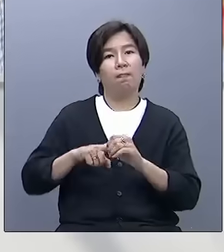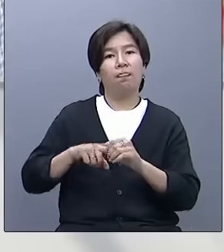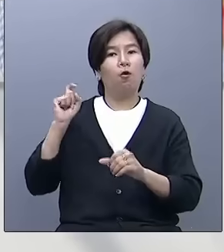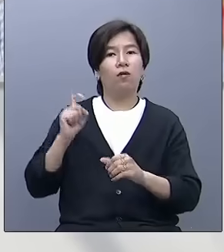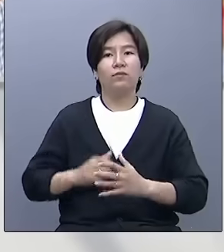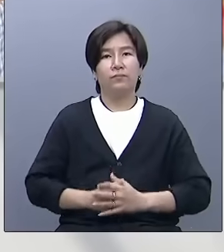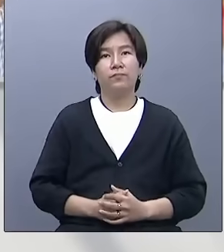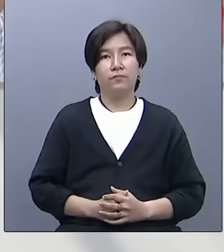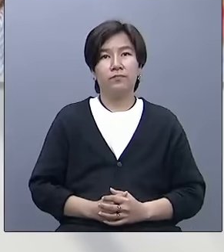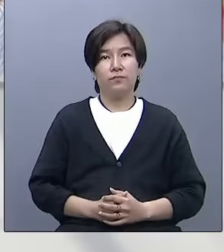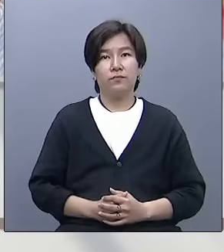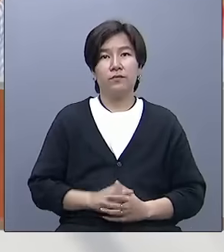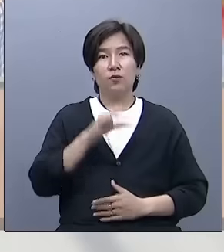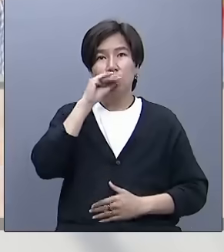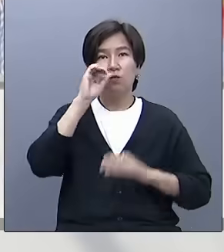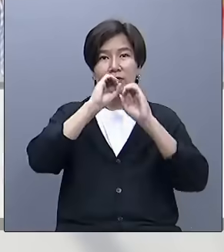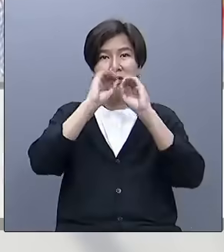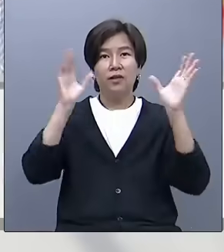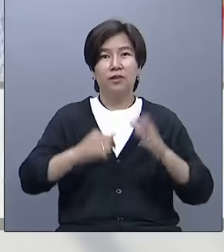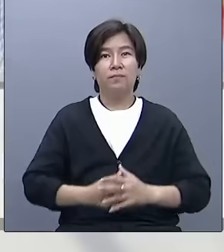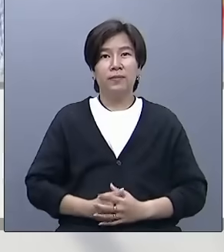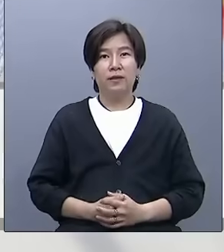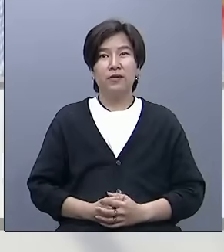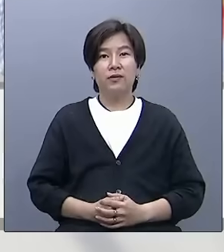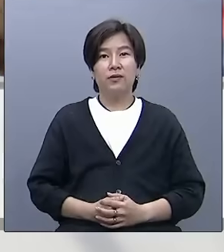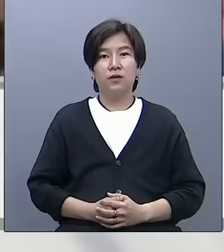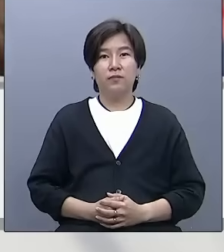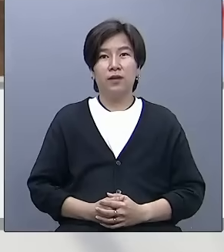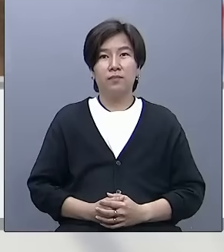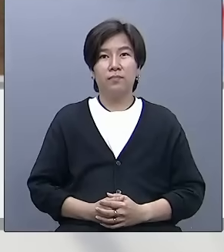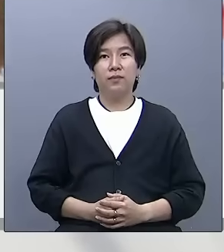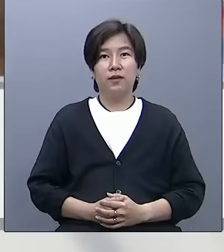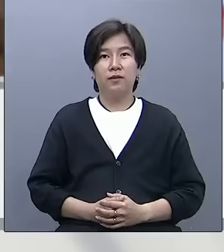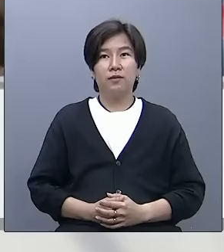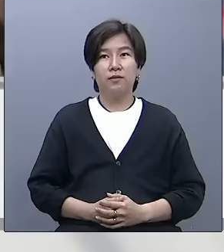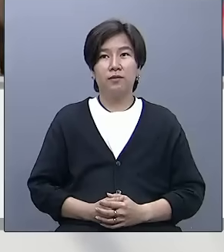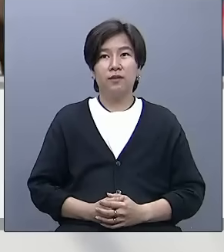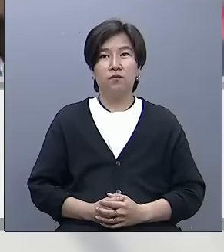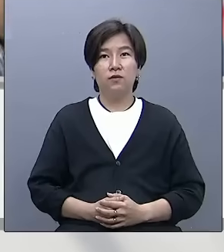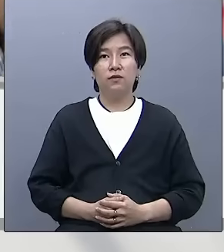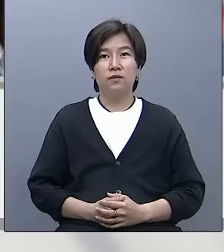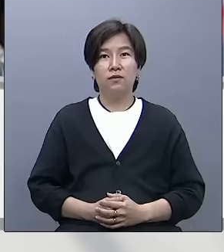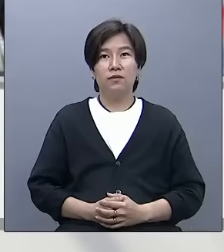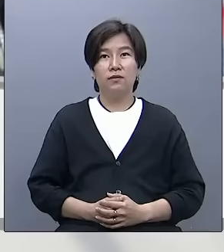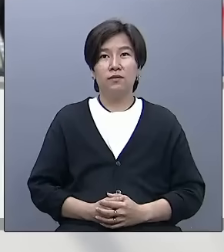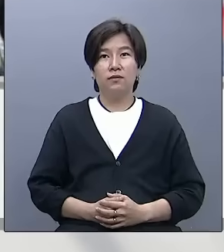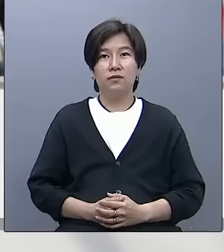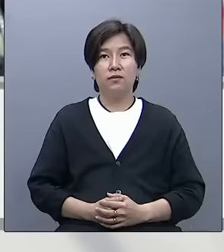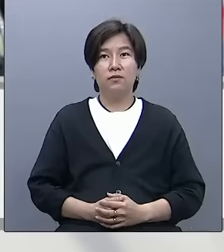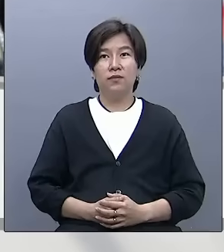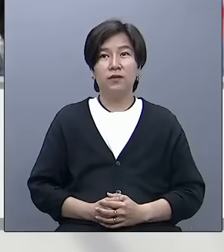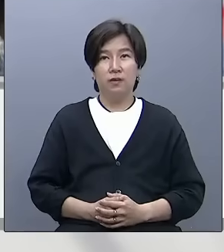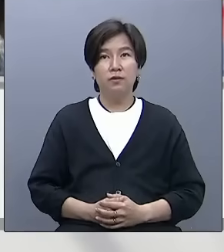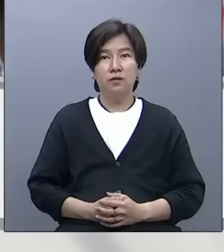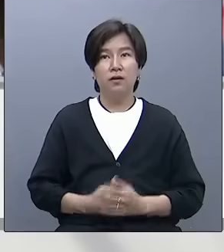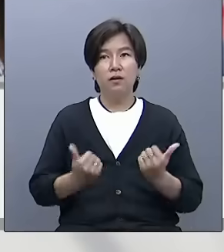จุดยืนที่ชัดเจนของคุณณัฐวุฒิใสเกลือผ่านกรรมกรข่าวคุยนอกจอเมื่อสักประมาณ2ชั่วโมงที่ผ่านมานะคะน้ำเสียงแววตาเห็นชั